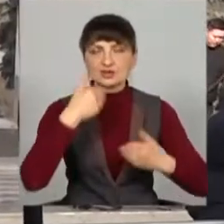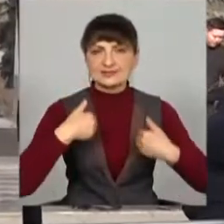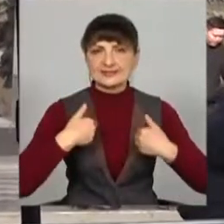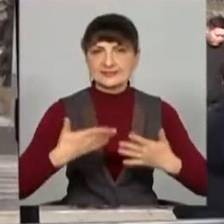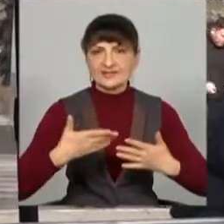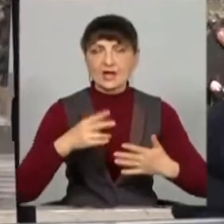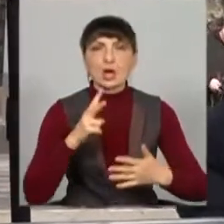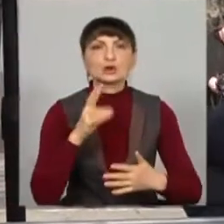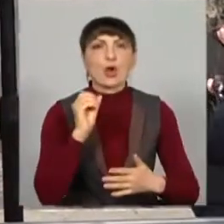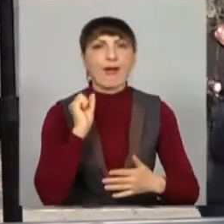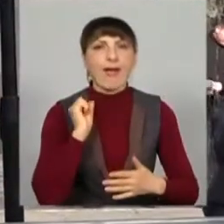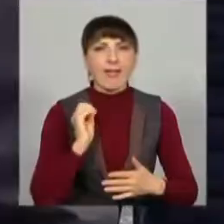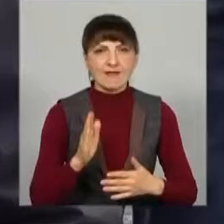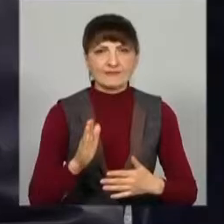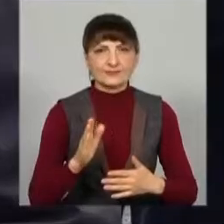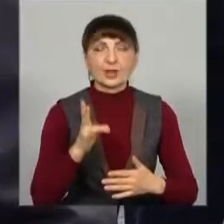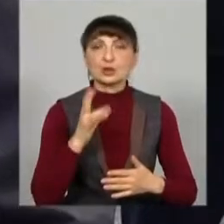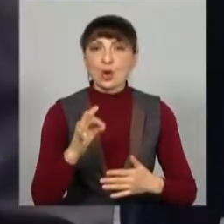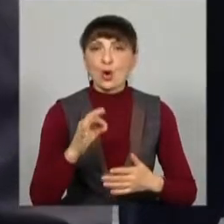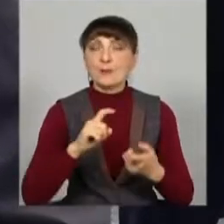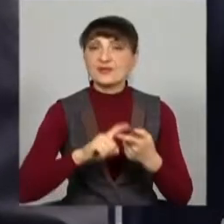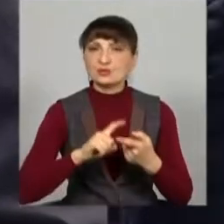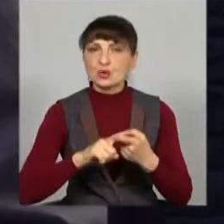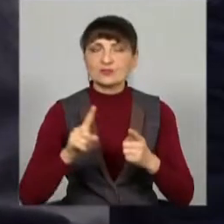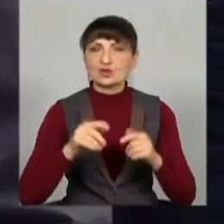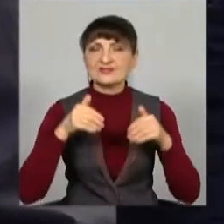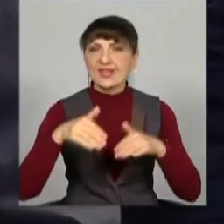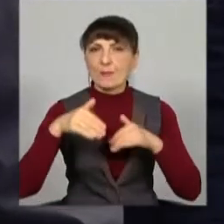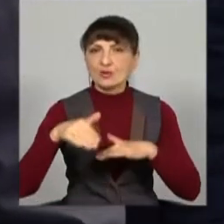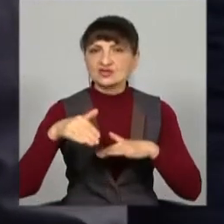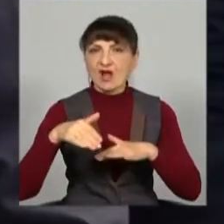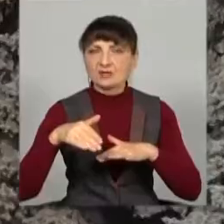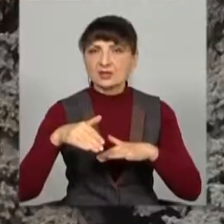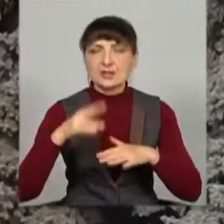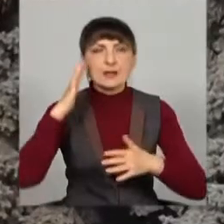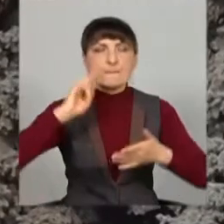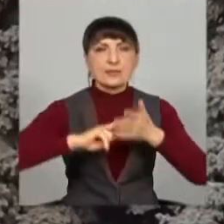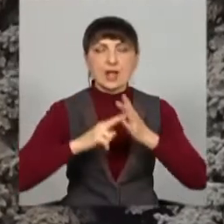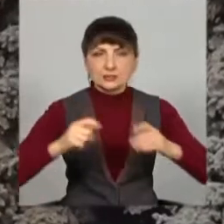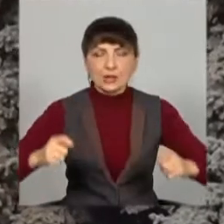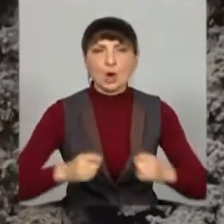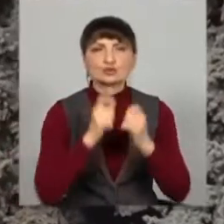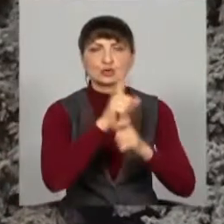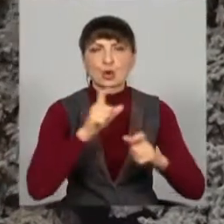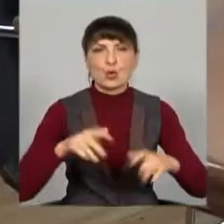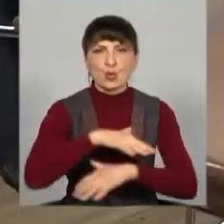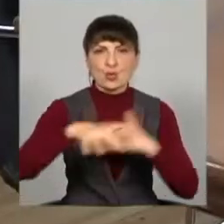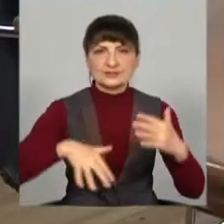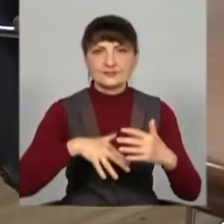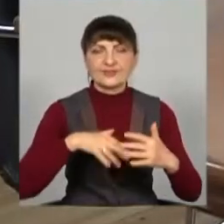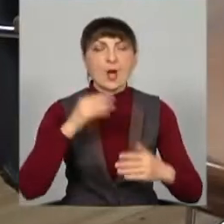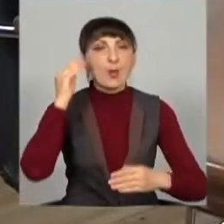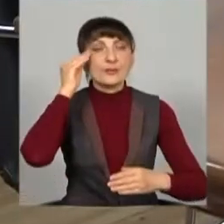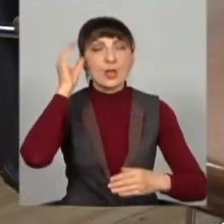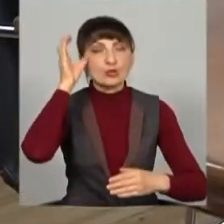инициатива Касым-Жомарта Токаева. Однако при условии, что демонстранты не преследуют цель нарушить покой граждан. По мнению